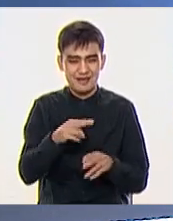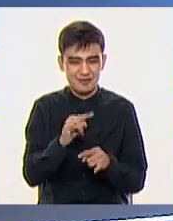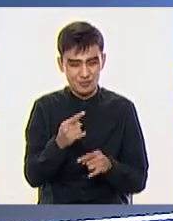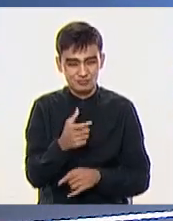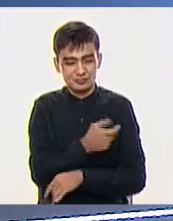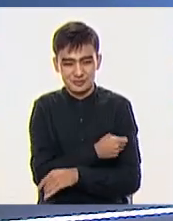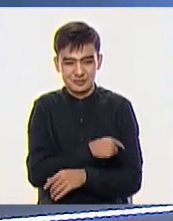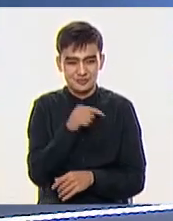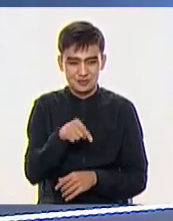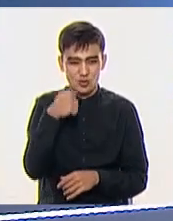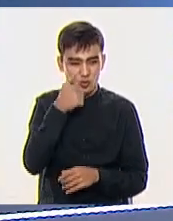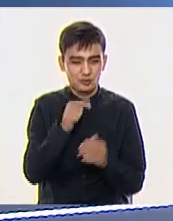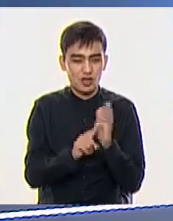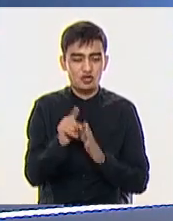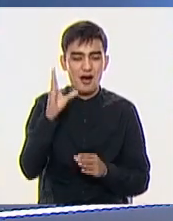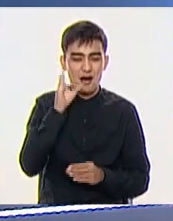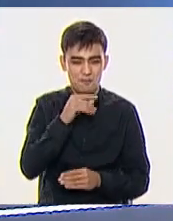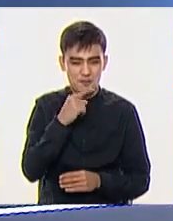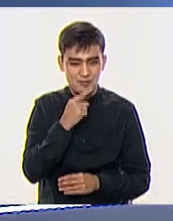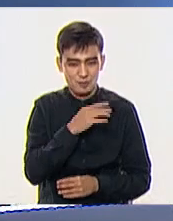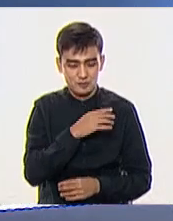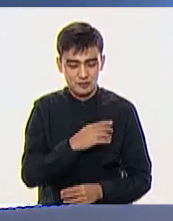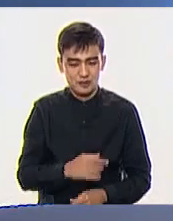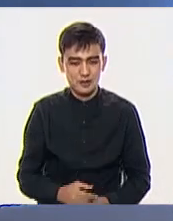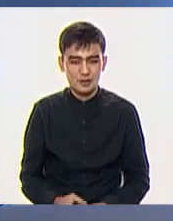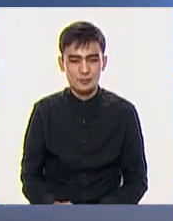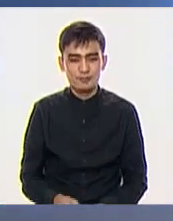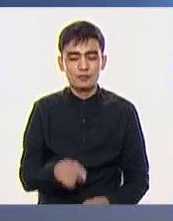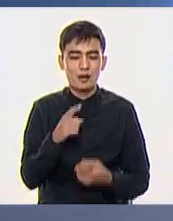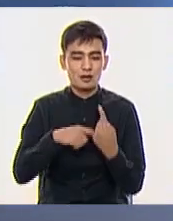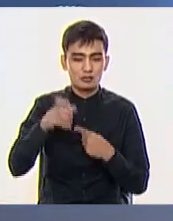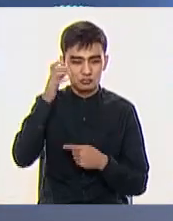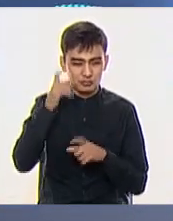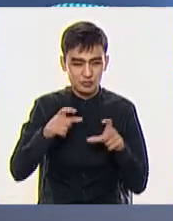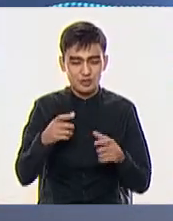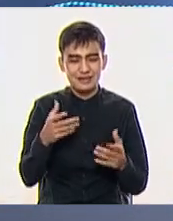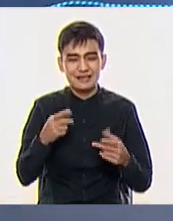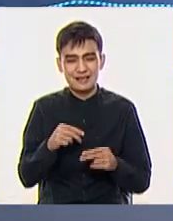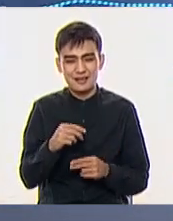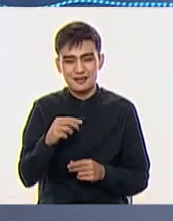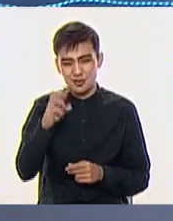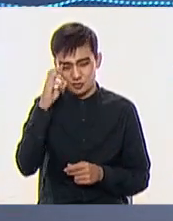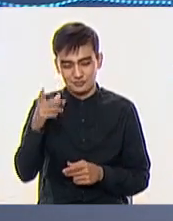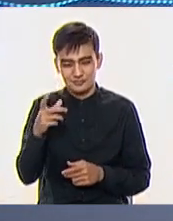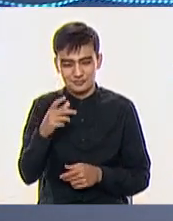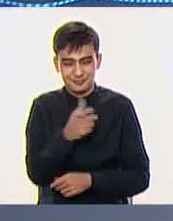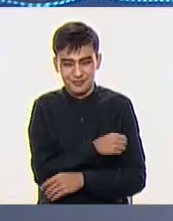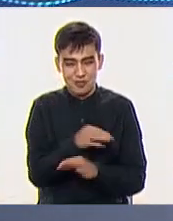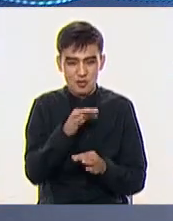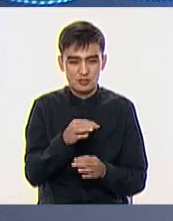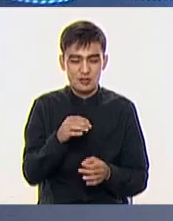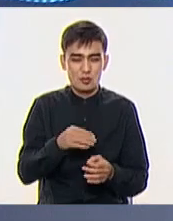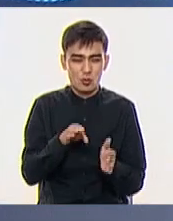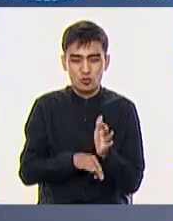науқаны биылдан қалмай басталуы мүмкін екенін айтып жүр. Біздің ғалымдар қай елдің екпесі болсын, епид ахуал тым нашарлап